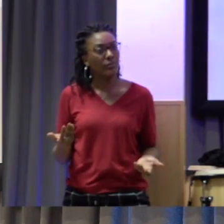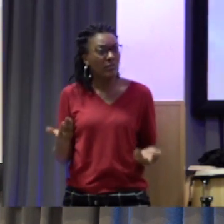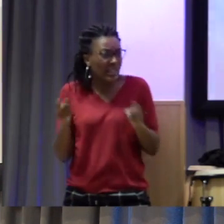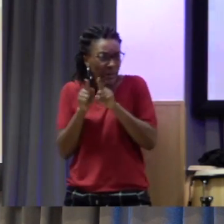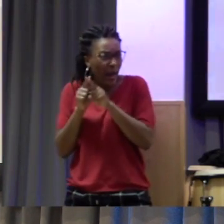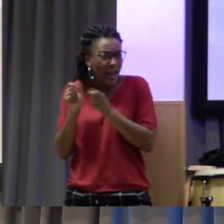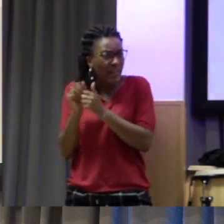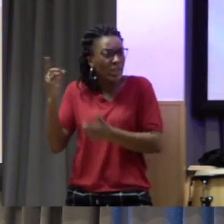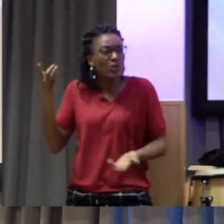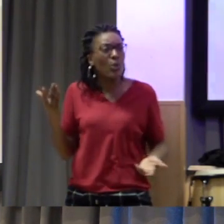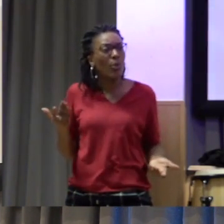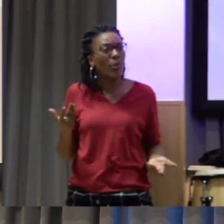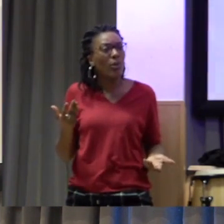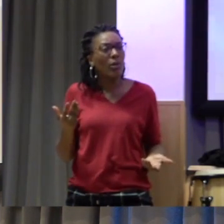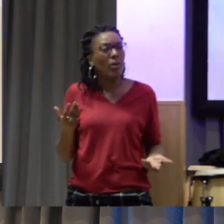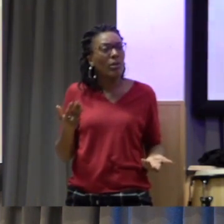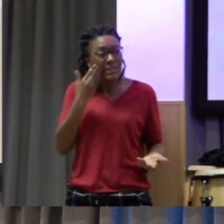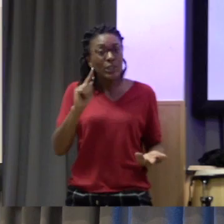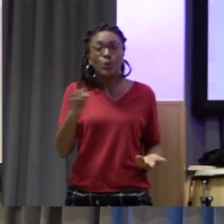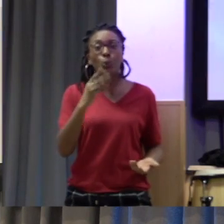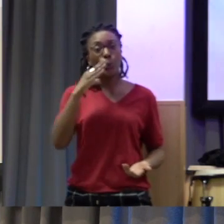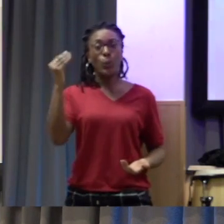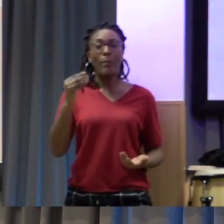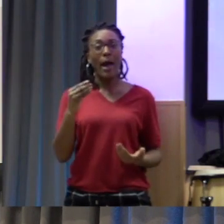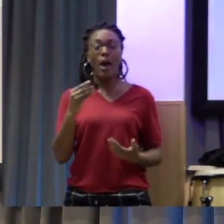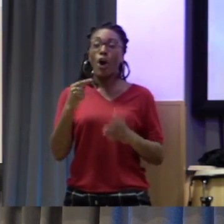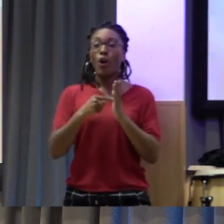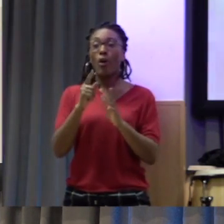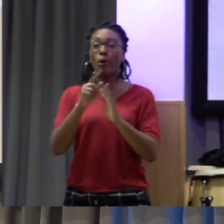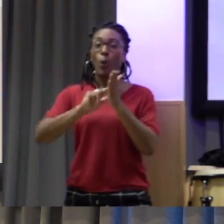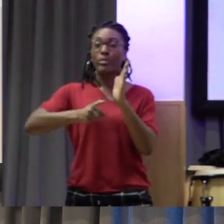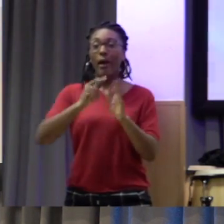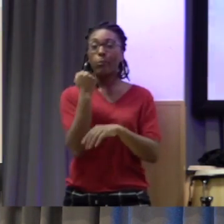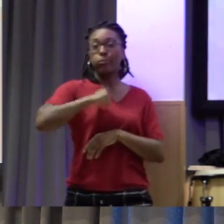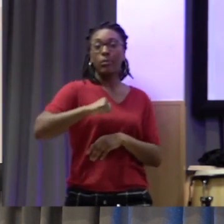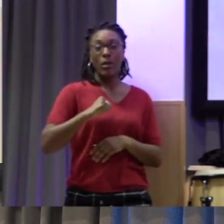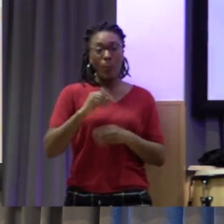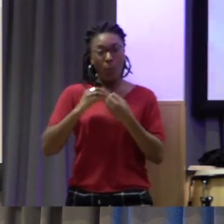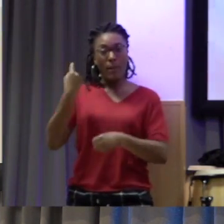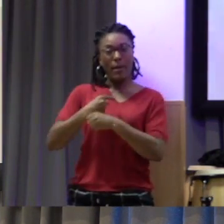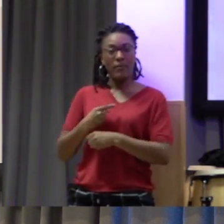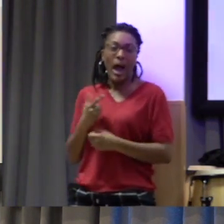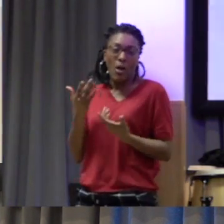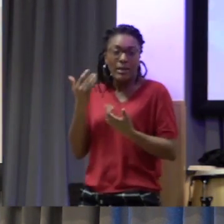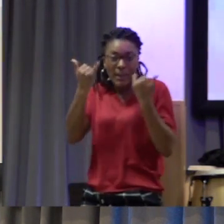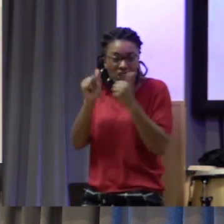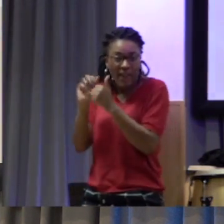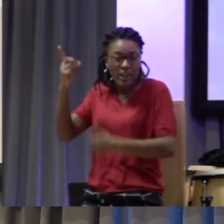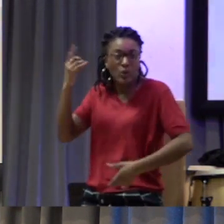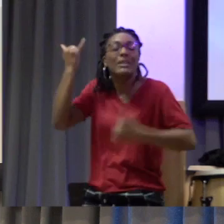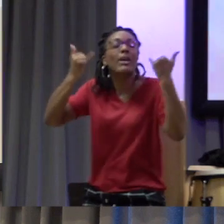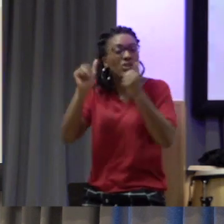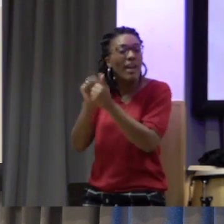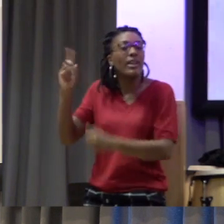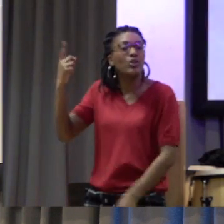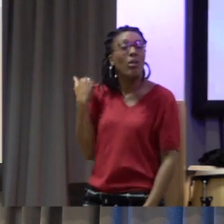Alors si nous les hommes, nous sommes capables de trouver que lorsqu'on ne respecte pas un contrat, on est hors de la loi, encore plus le Seigneur.